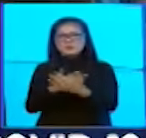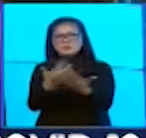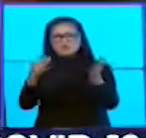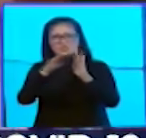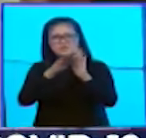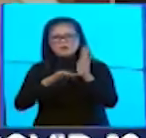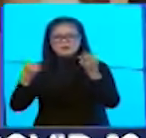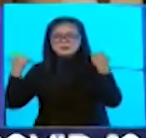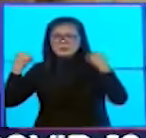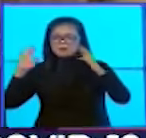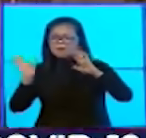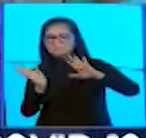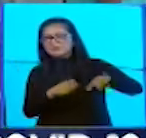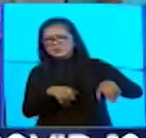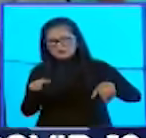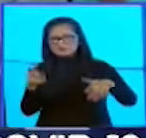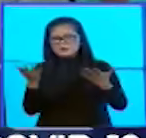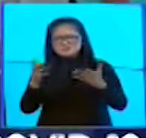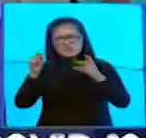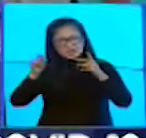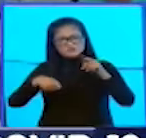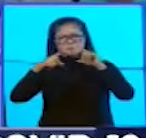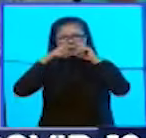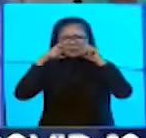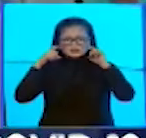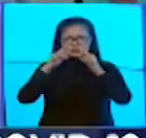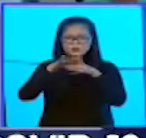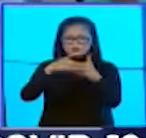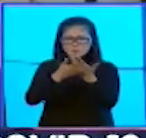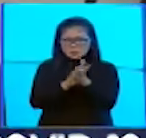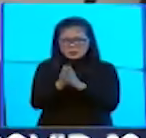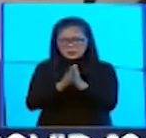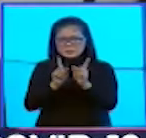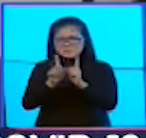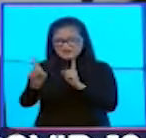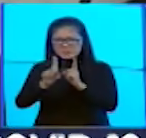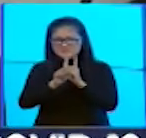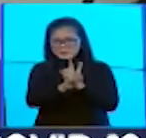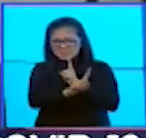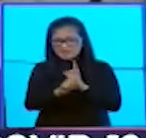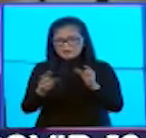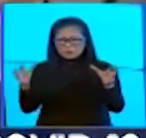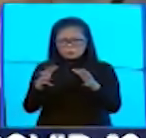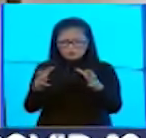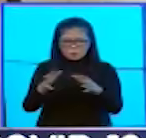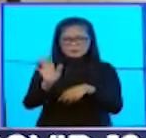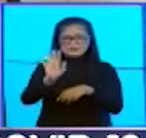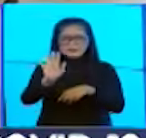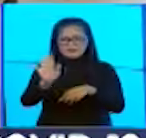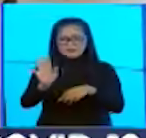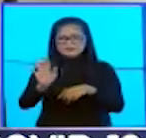Dengan disiplin memakai masker, mencuci tangan dengan sabun sesering mungkin, menjaga jarak, menjauhi kerumunan, dan membatasi